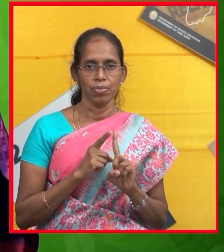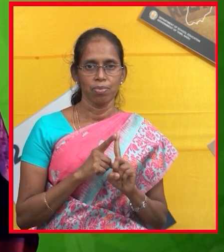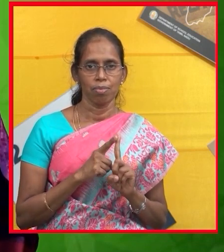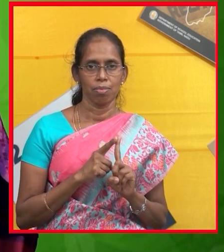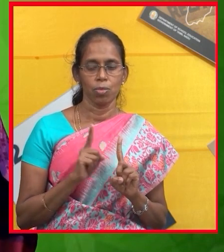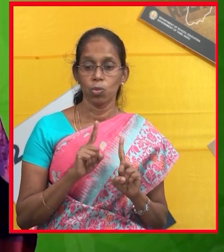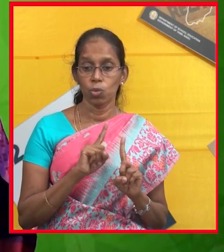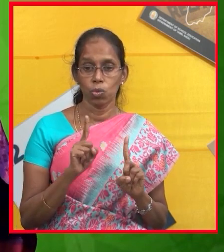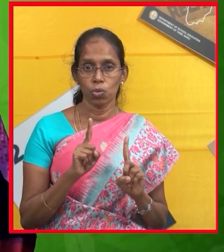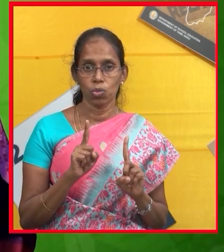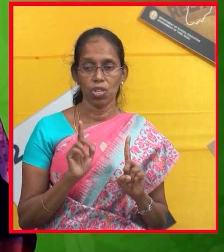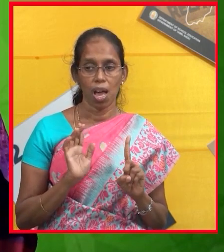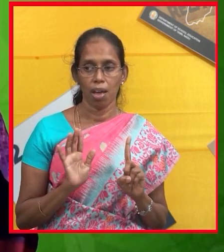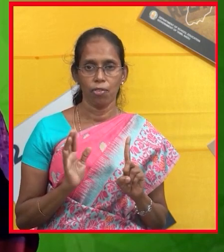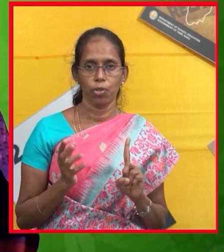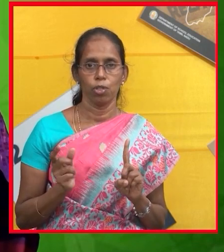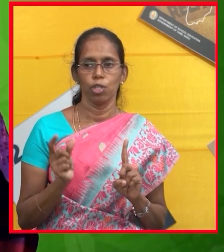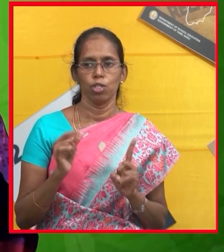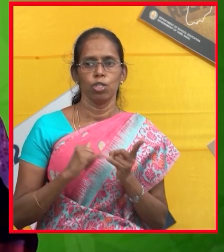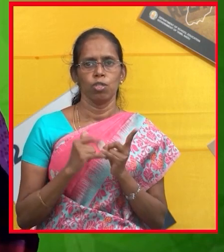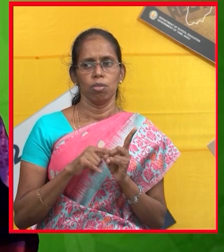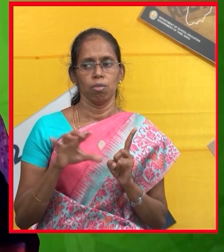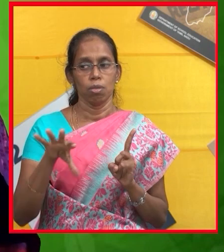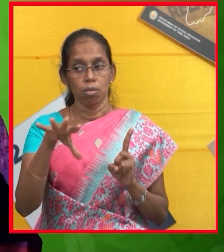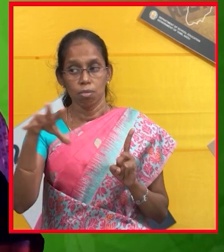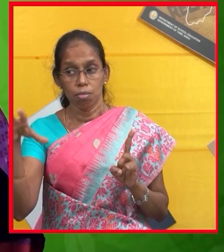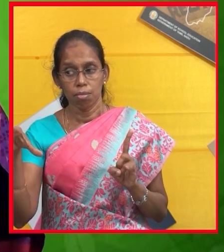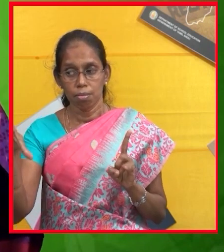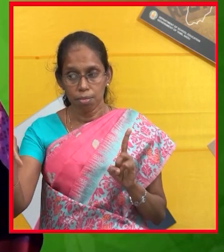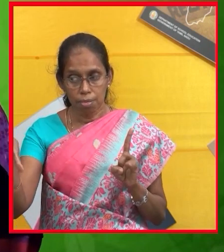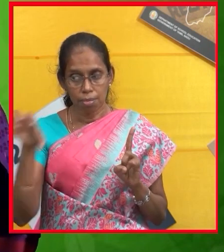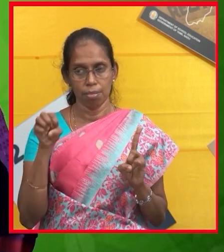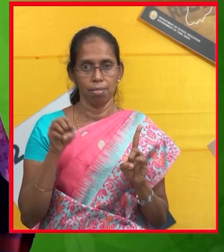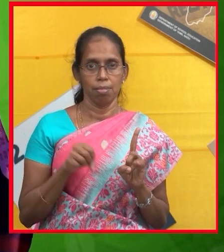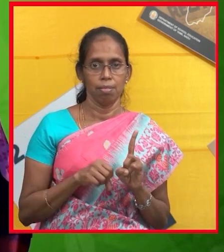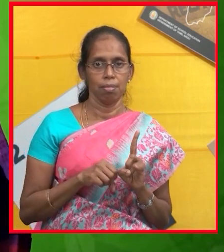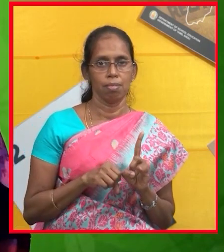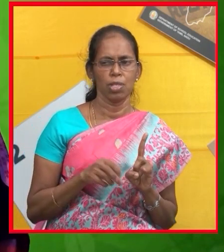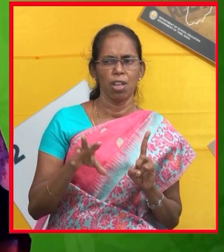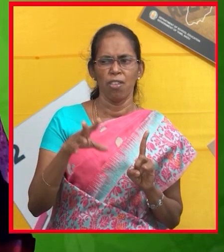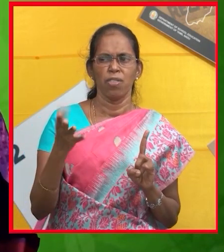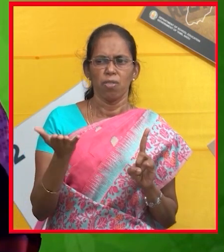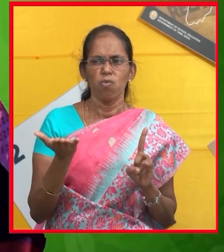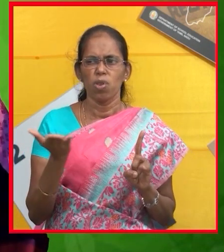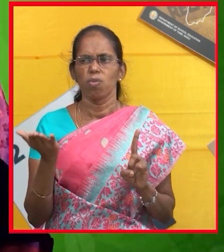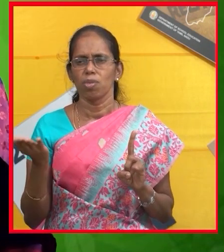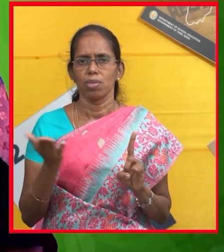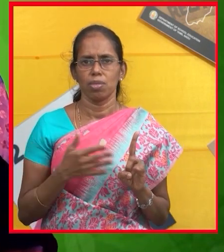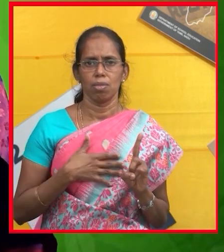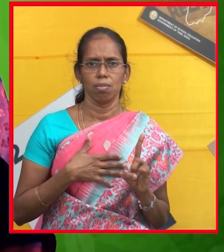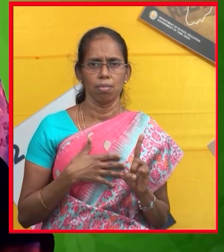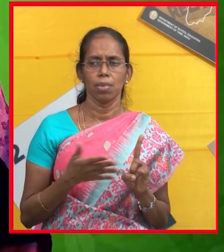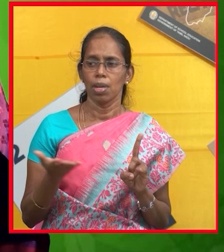யூ டோன்ட் ஹாவ் டு யூஸ் எனி ஆக்சிலரி மீன்ஸ் ஆஃப் ரெப்பல்ஷன். வேறு என்ன உதவிக்காக